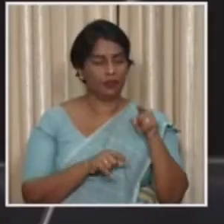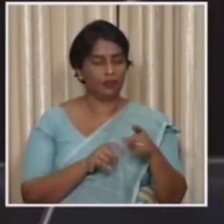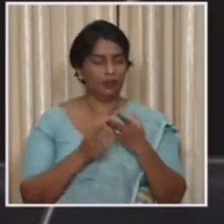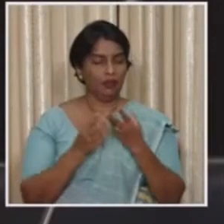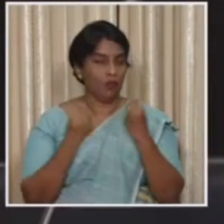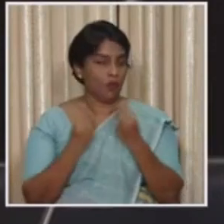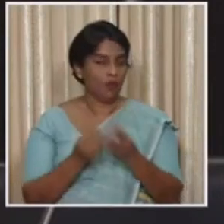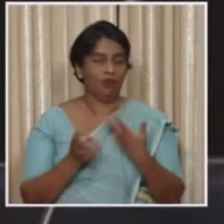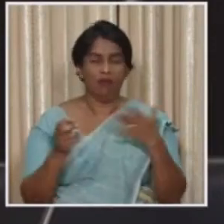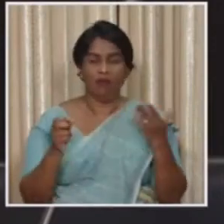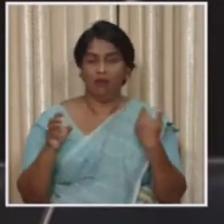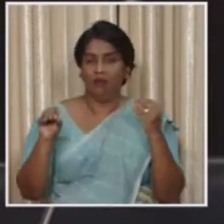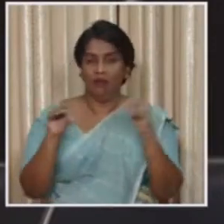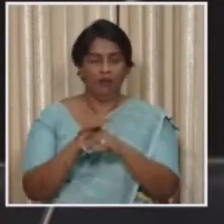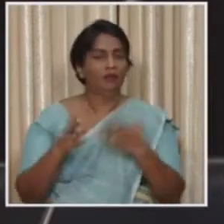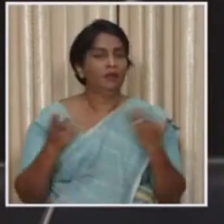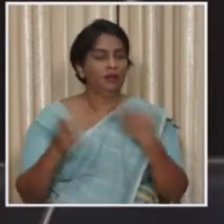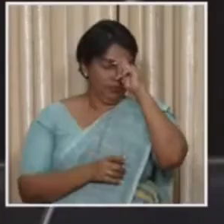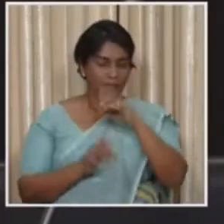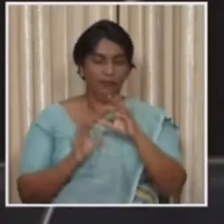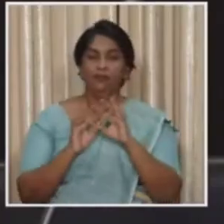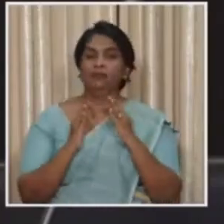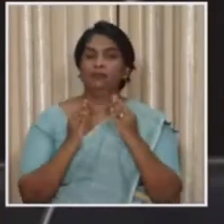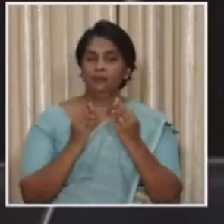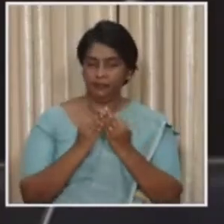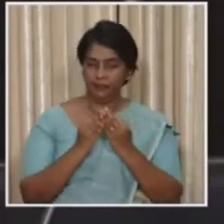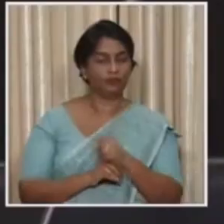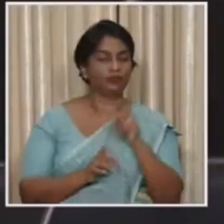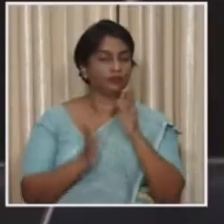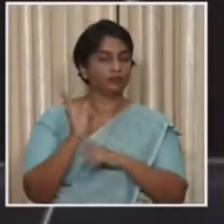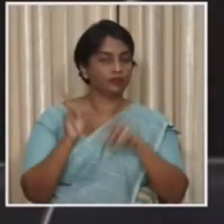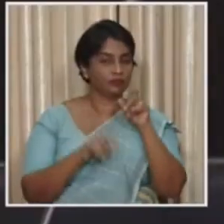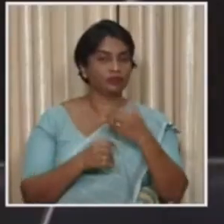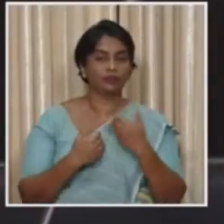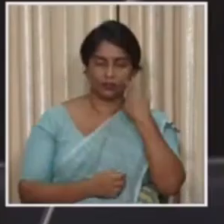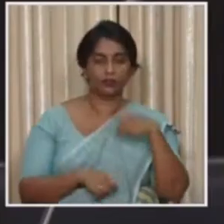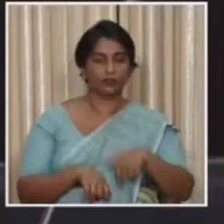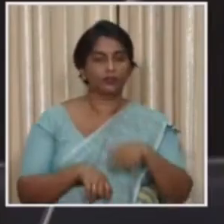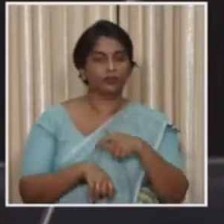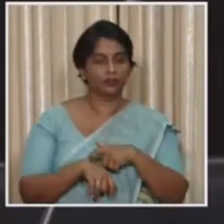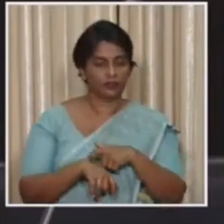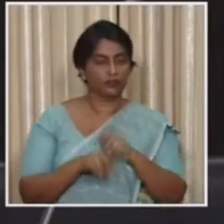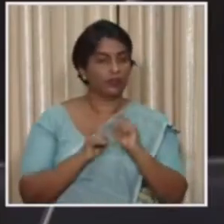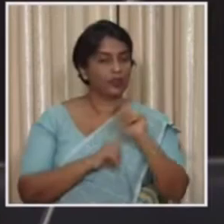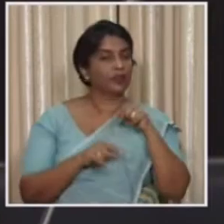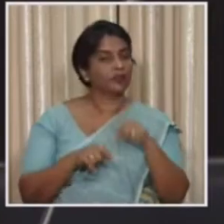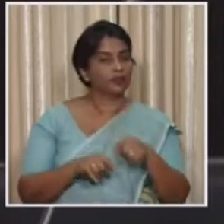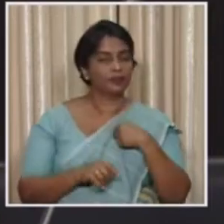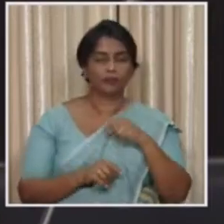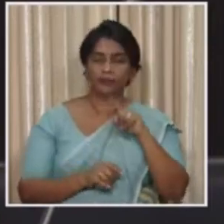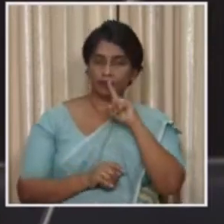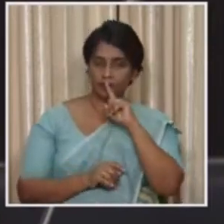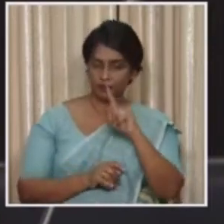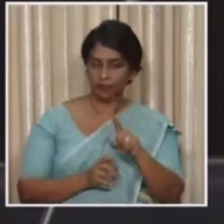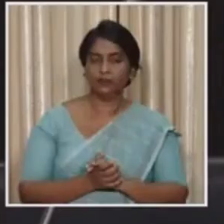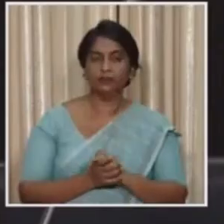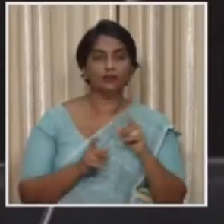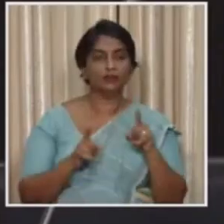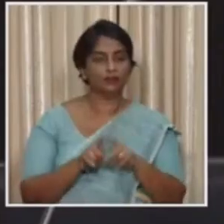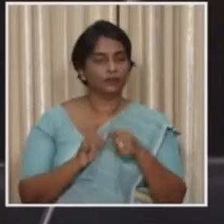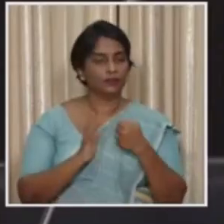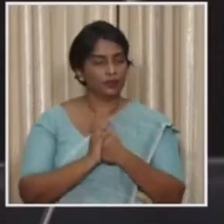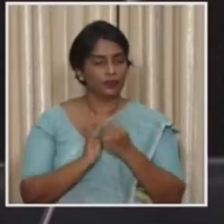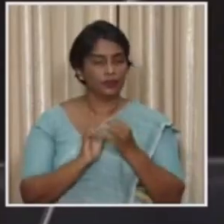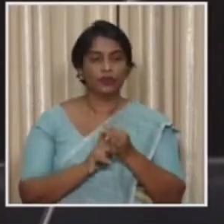என்னுடைய அனுதாபத்தை இந்த உயர் சபையிலே தெரிவித்துக் கொள்கின்றேன் அதே போல ரெஜினால் குரே பாராளுமன்ற உறுப்பினராக